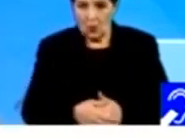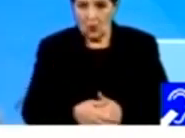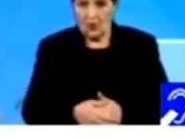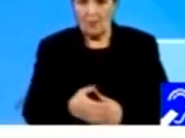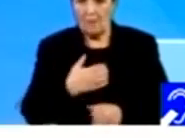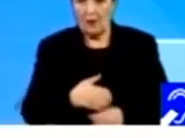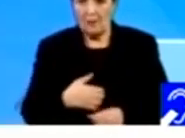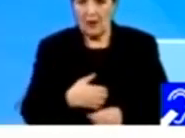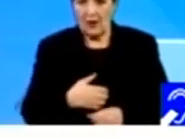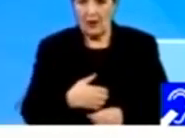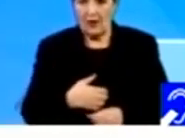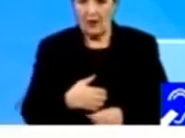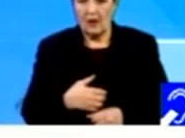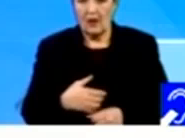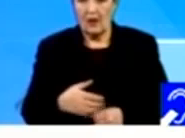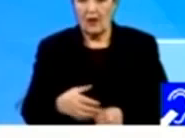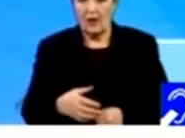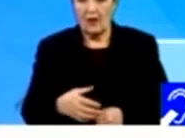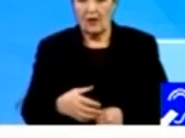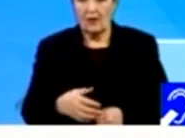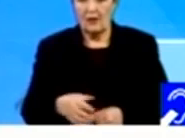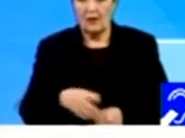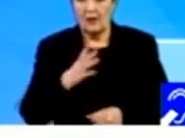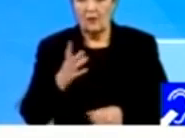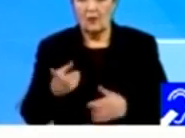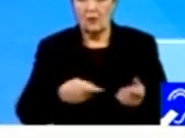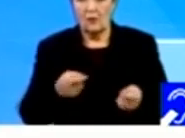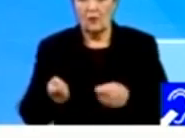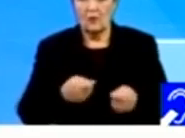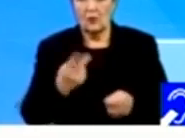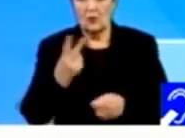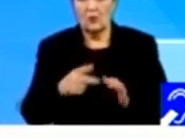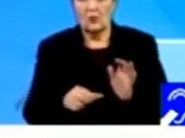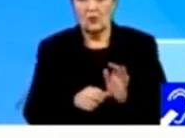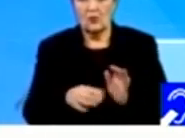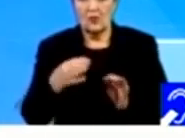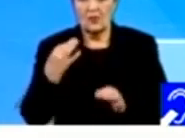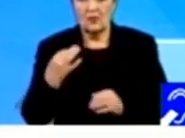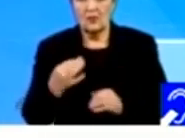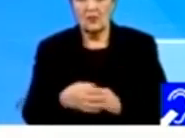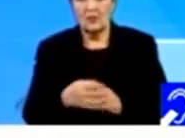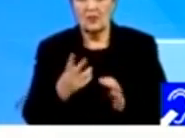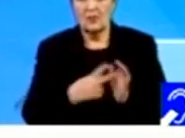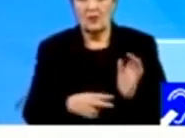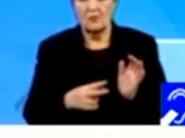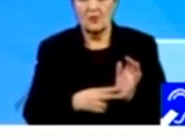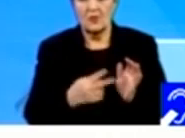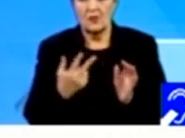cel mai bun primar al Chișinăului a fost Carol Schmidt, care a guvernat Chișinăul timp de 26 de ani, din 1877 până